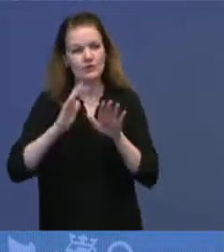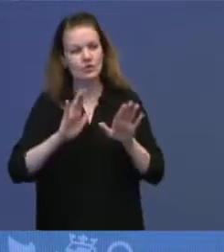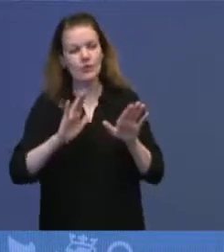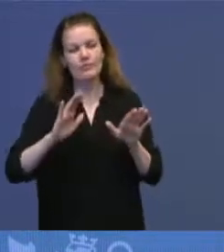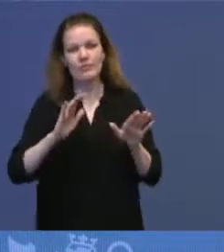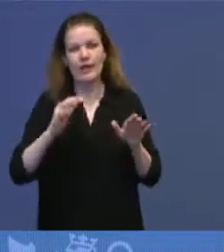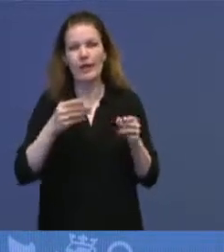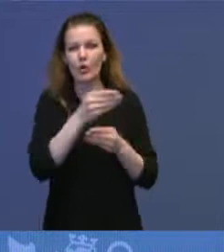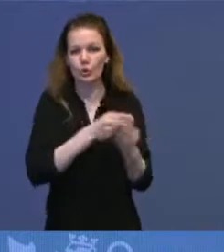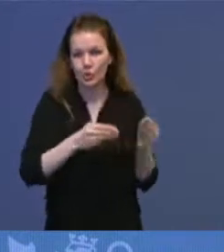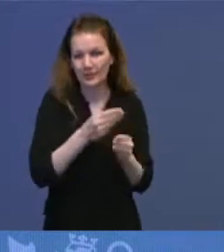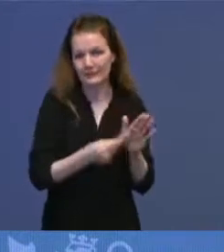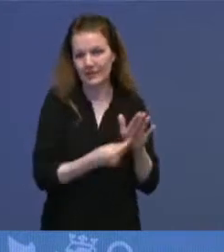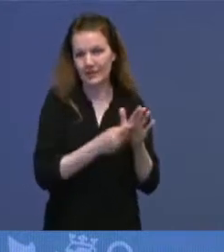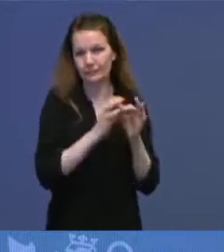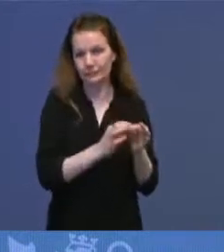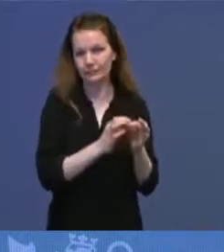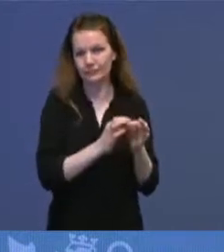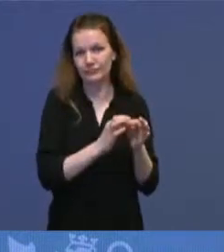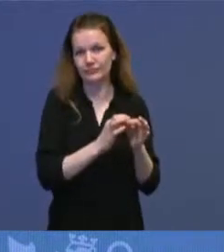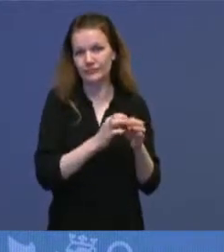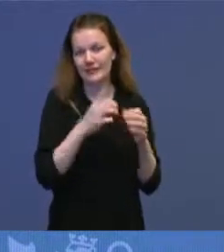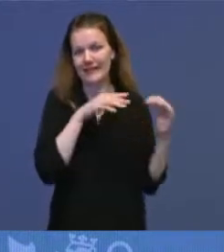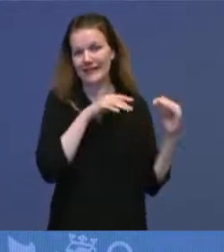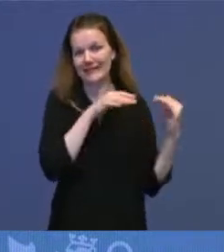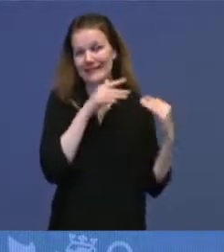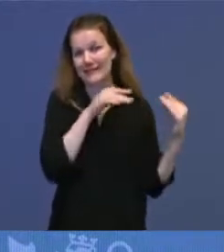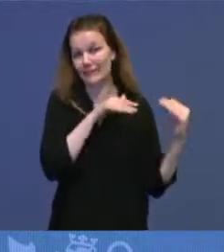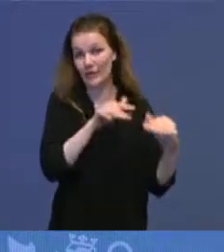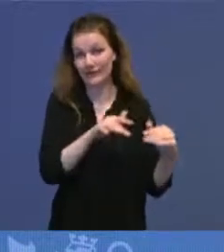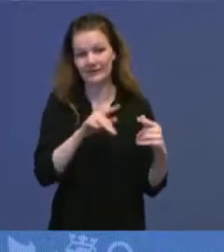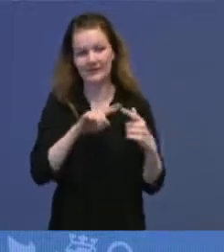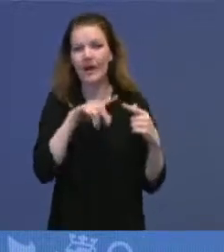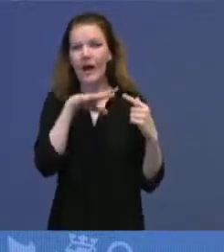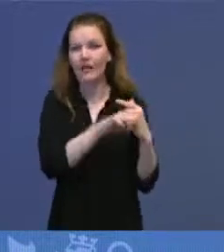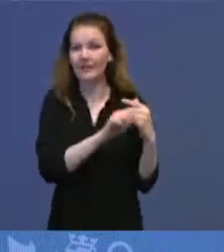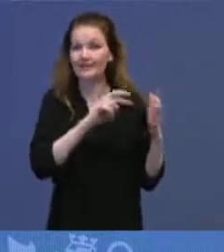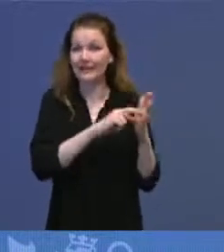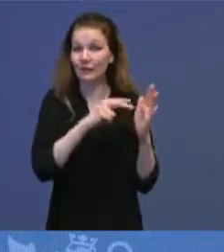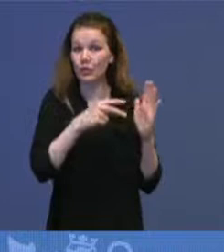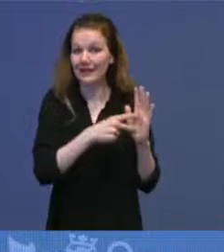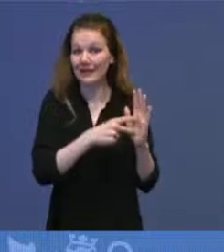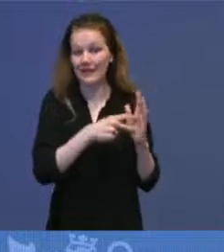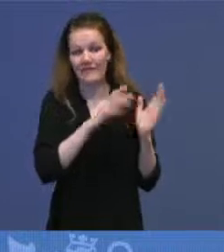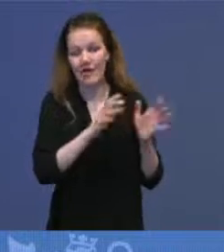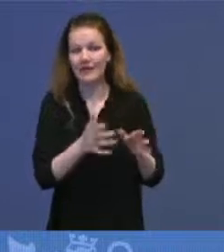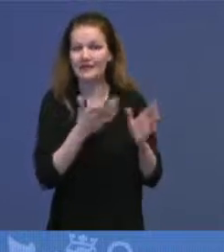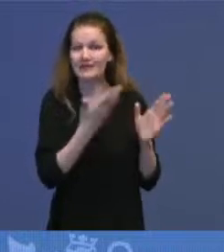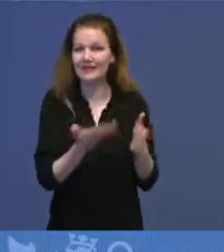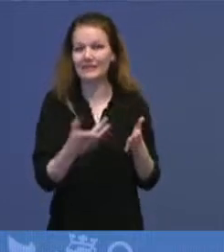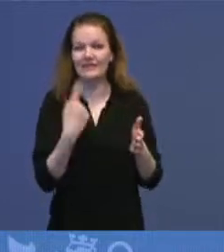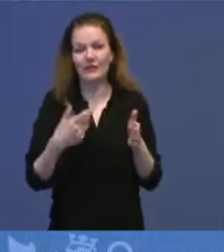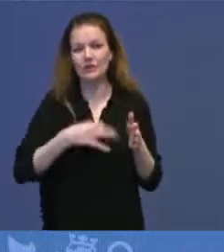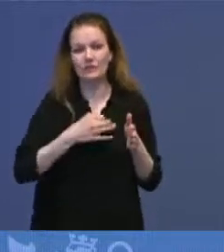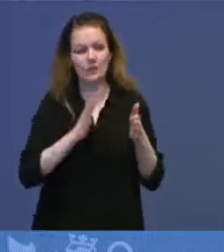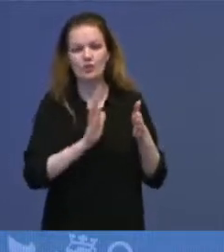krigføringen, hindre at forsvaret i Russland får adgang til teknologi, kunnskap, varer og tjenester som kan brukes